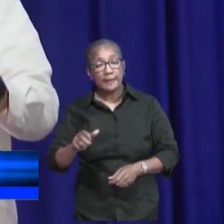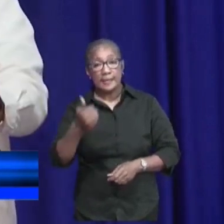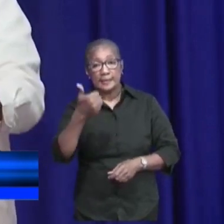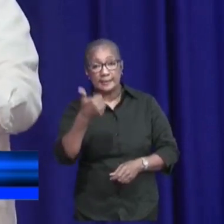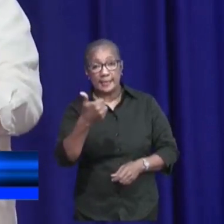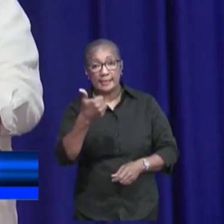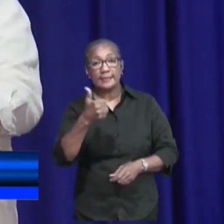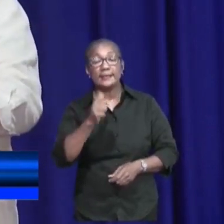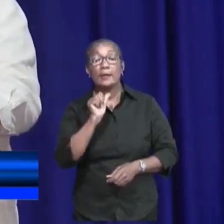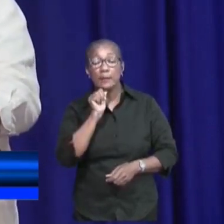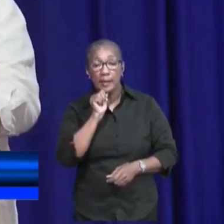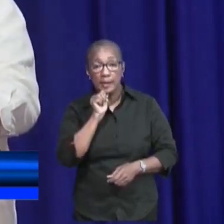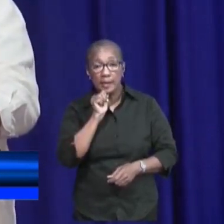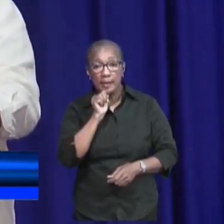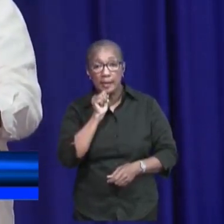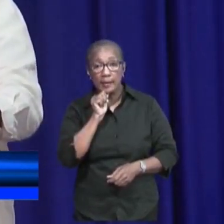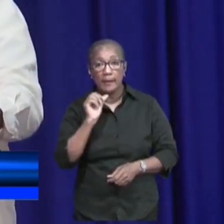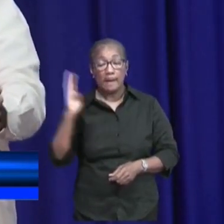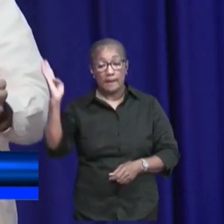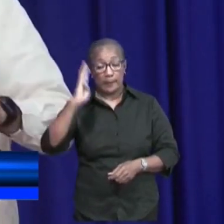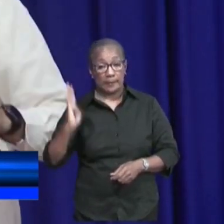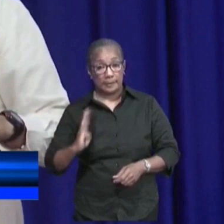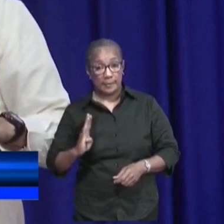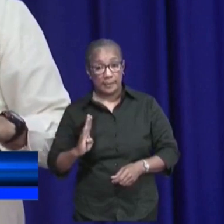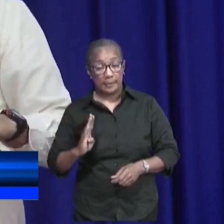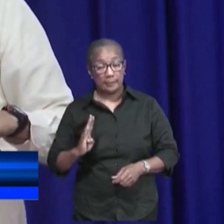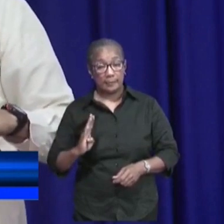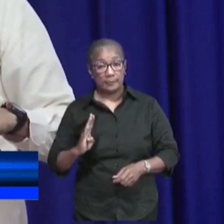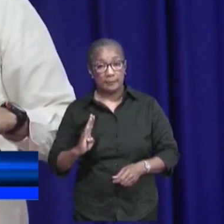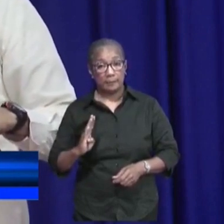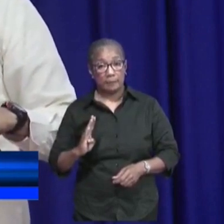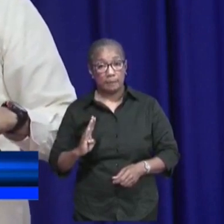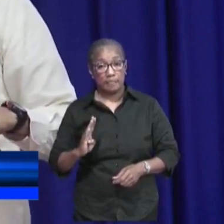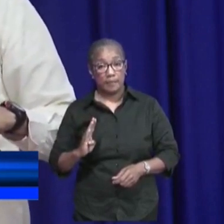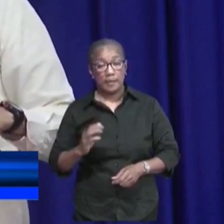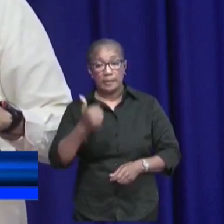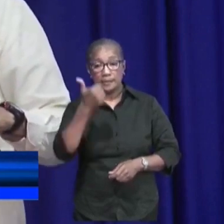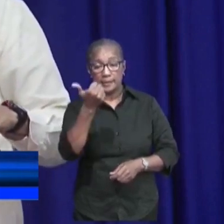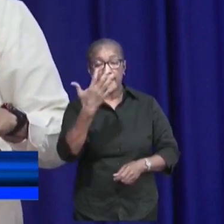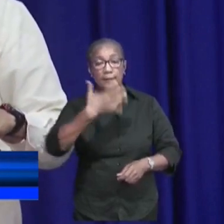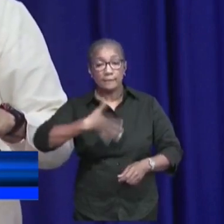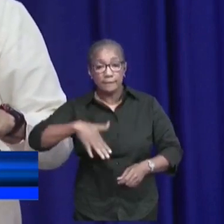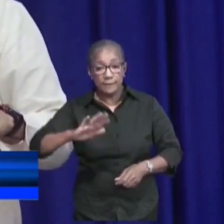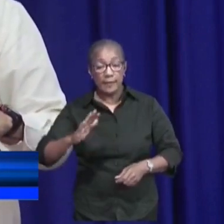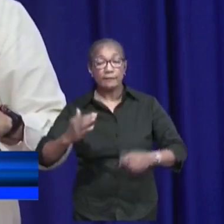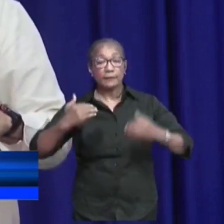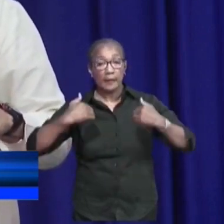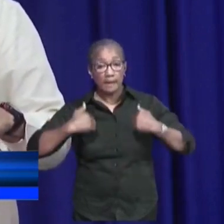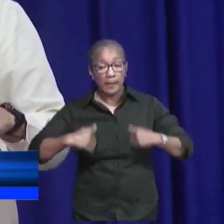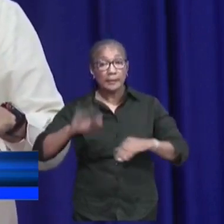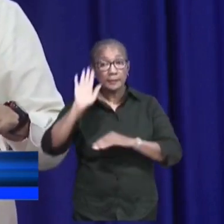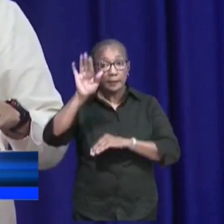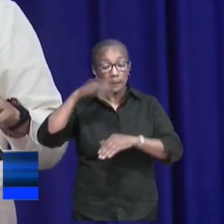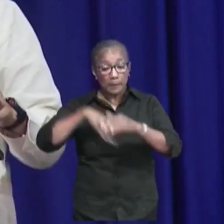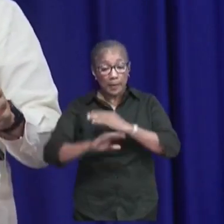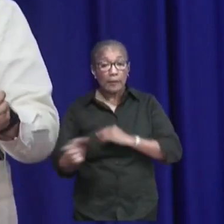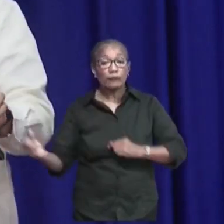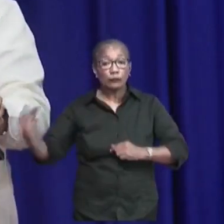6 mei Brazilië aandoen. Daar worden dus 56 gestrande ingezetenen